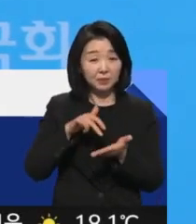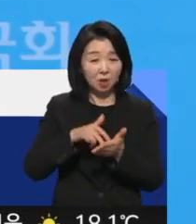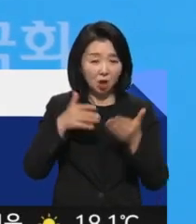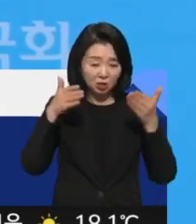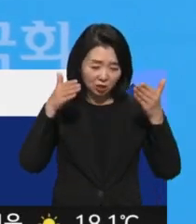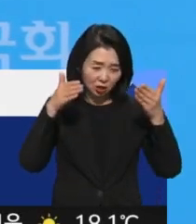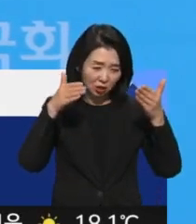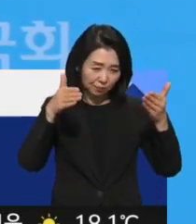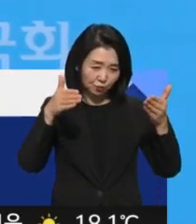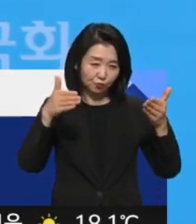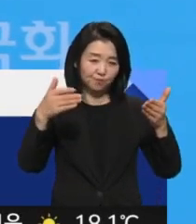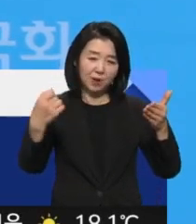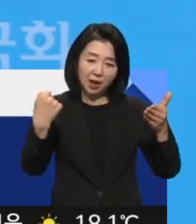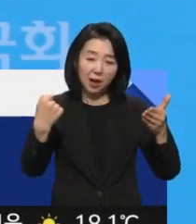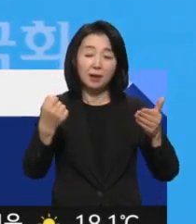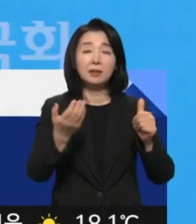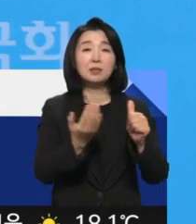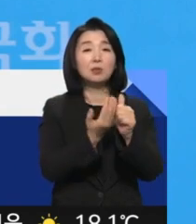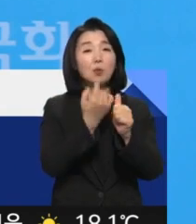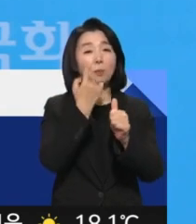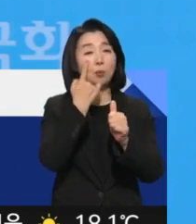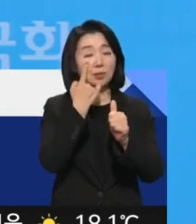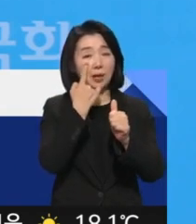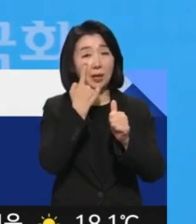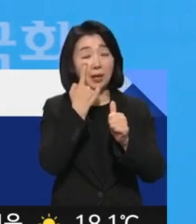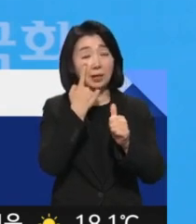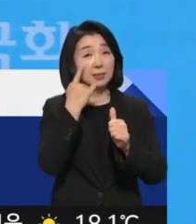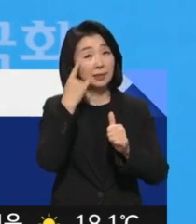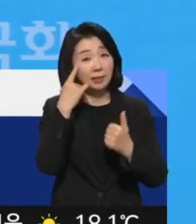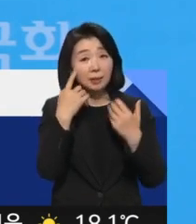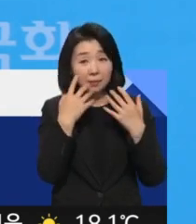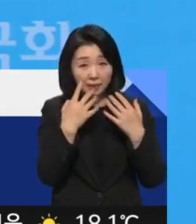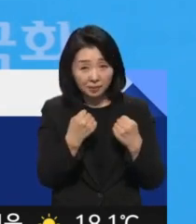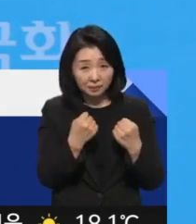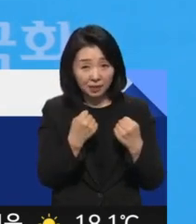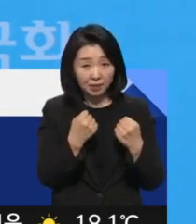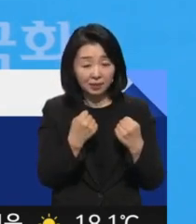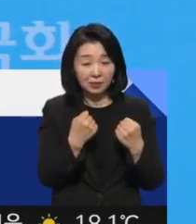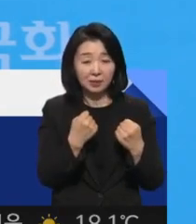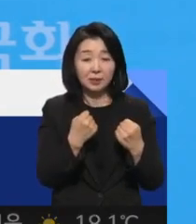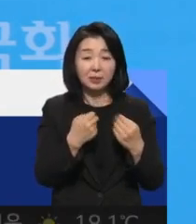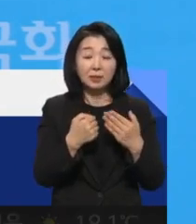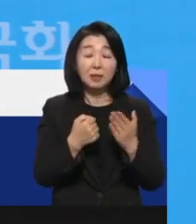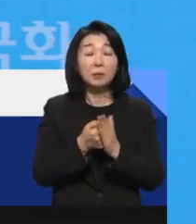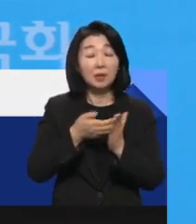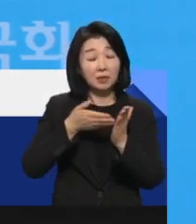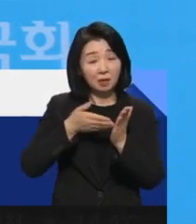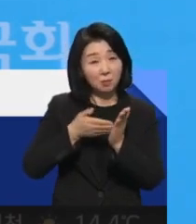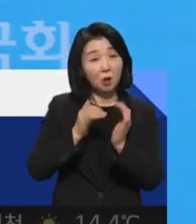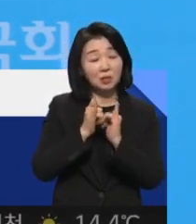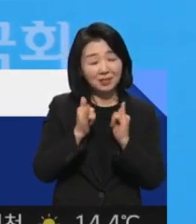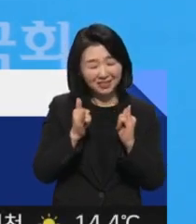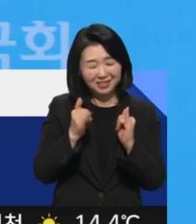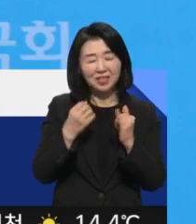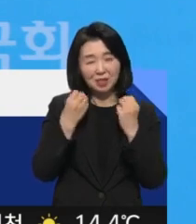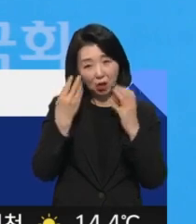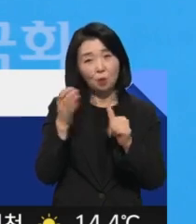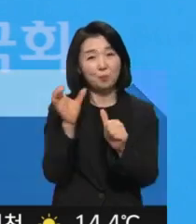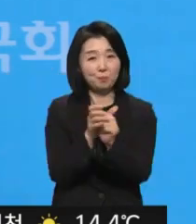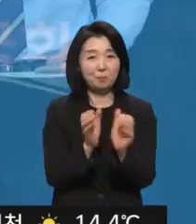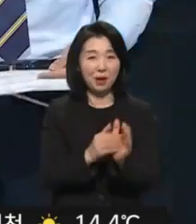집중도를 좀 높이자라고 하는 의견들이 좀 많았습니다. 그런 면에서 이번에 대변인을 그렇게 임명한 것으로 알고